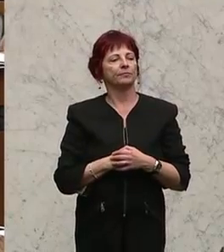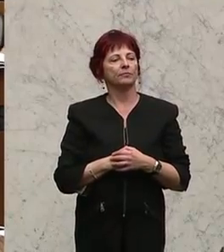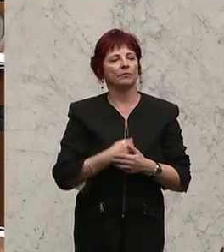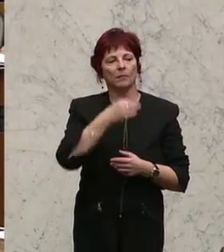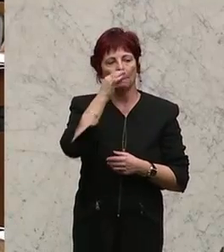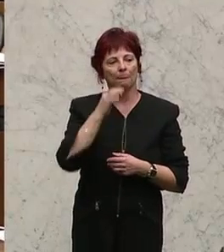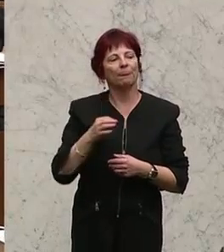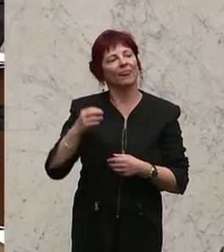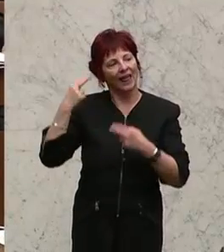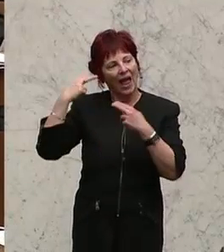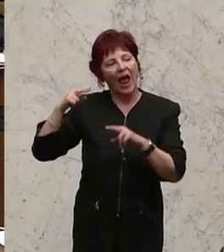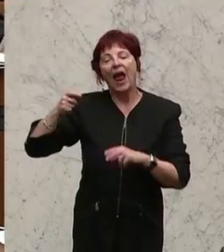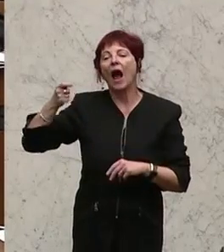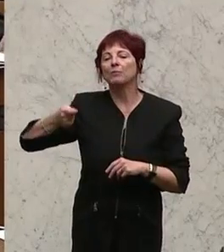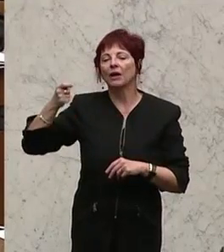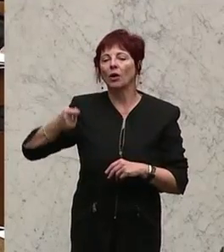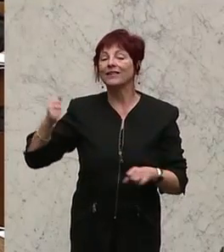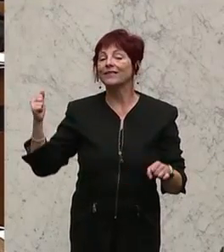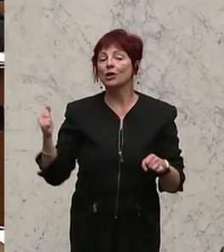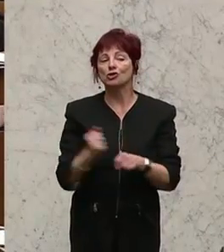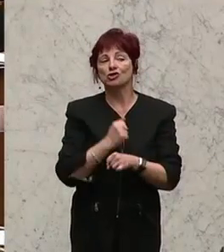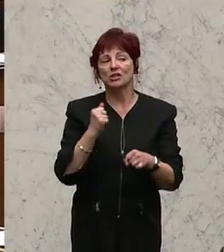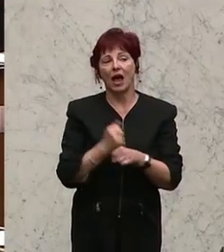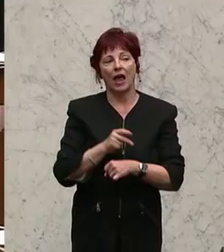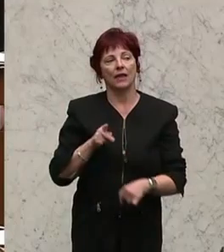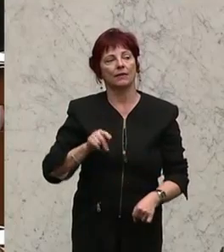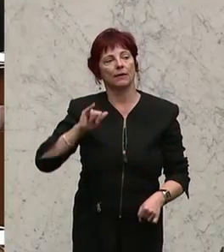Herr Abgeordneter Leopold Steinbichler.